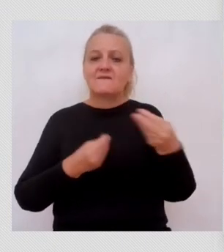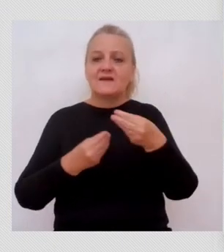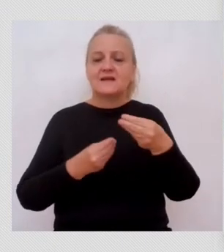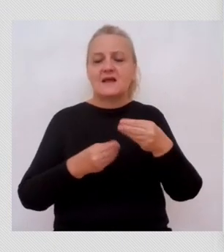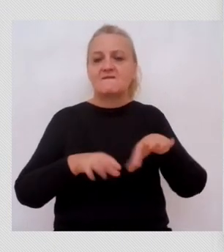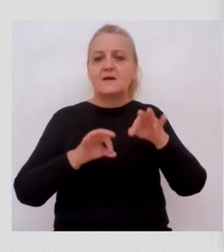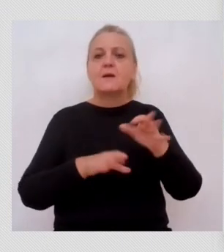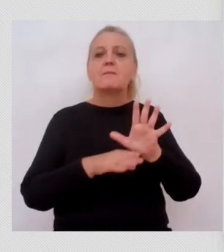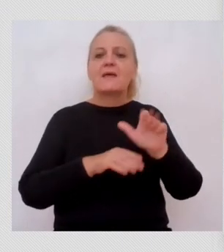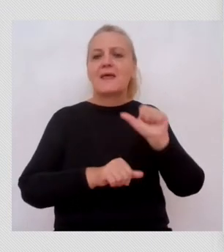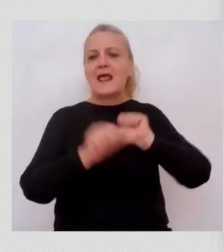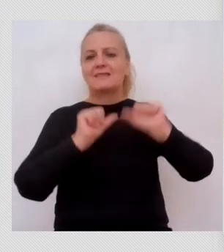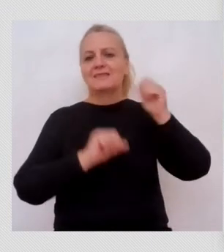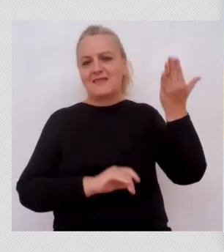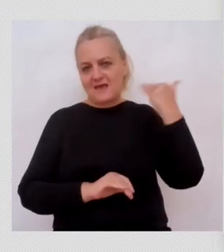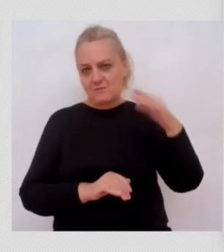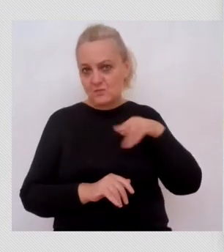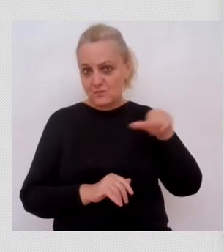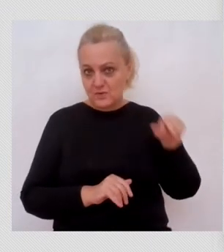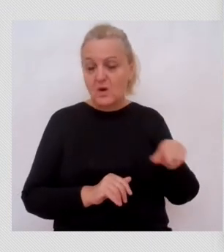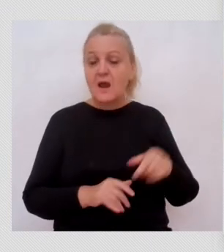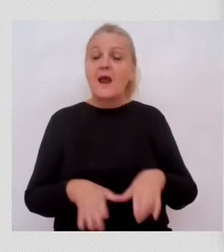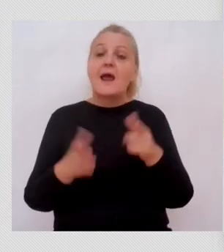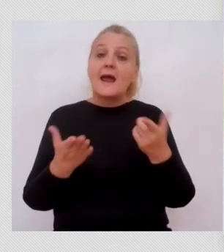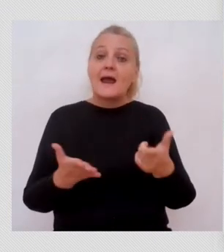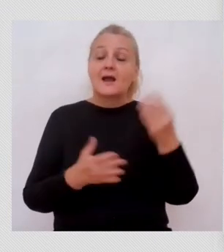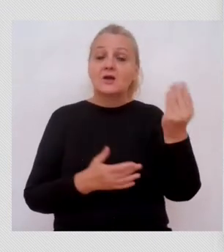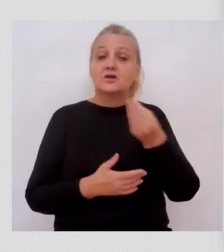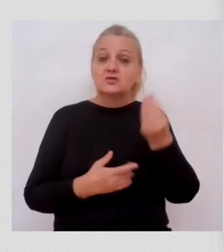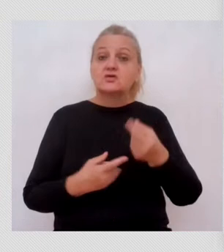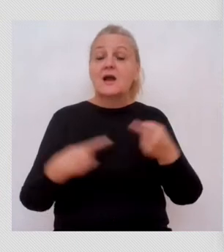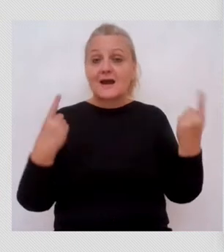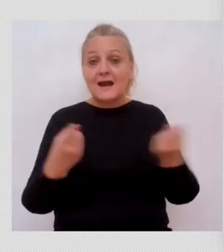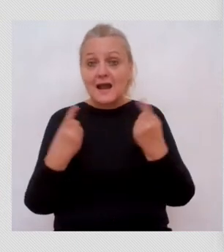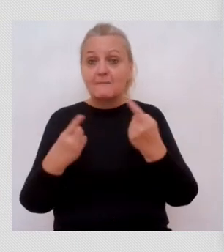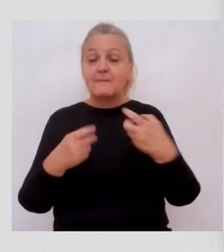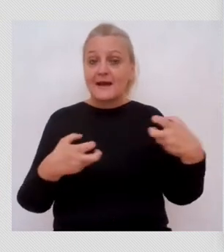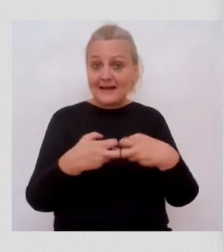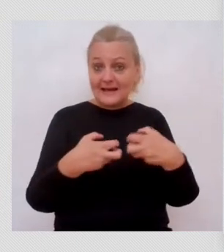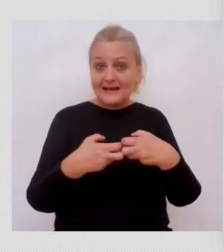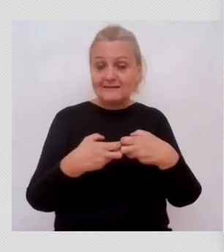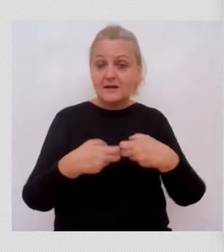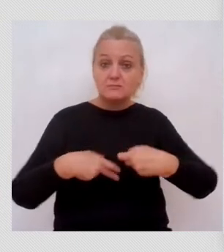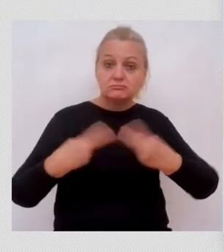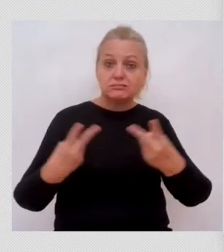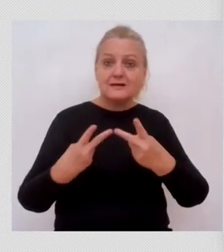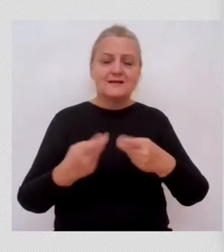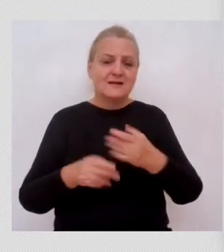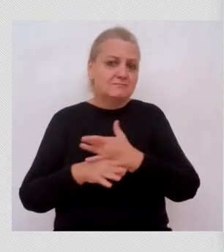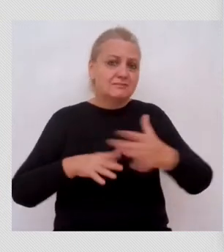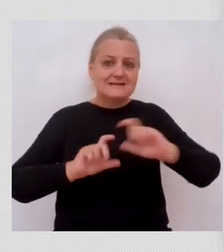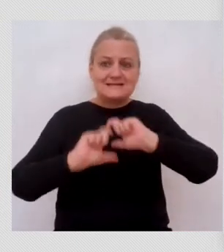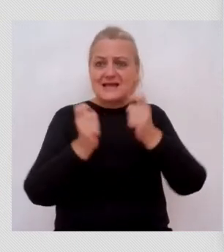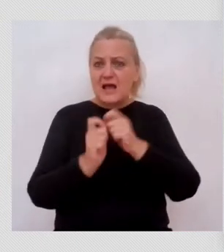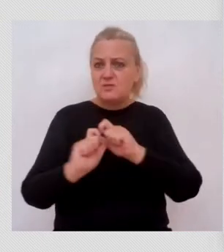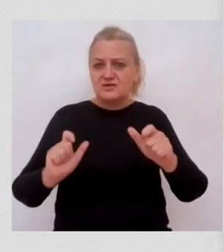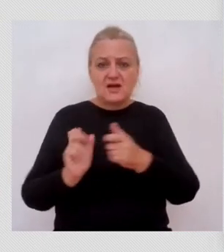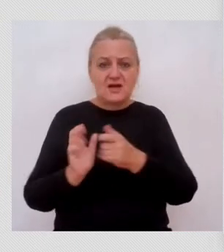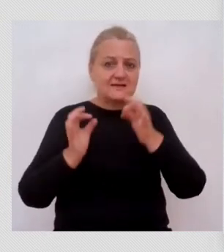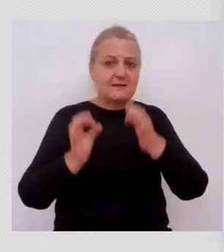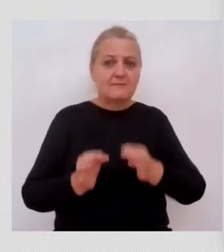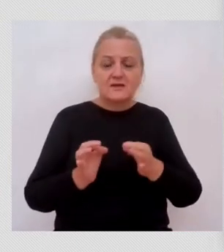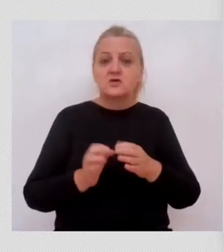temu. Poza tym kampania w internecie toczy się cały czas, na bieżąco, tam nie ma